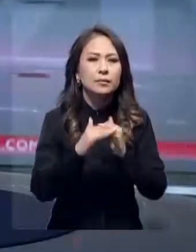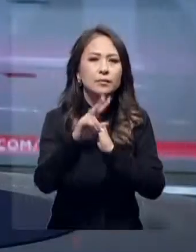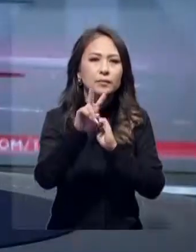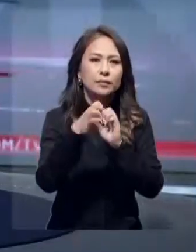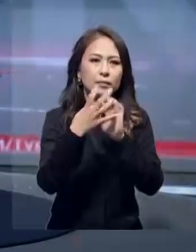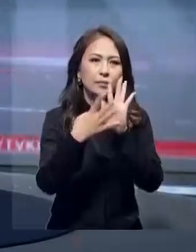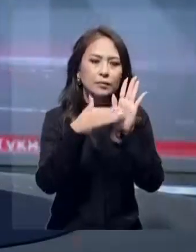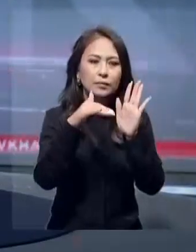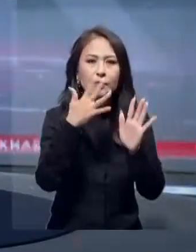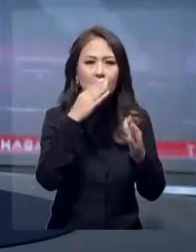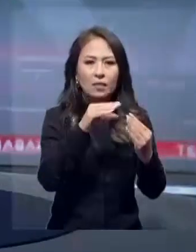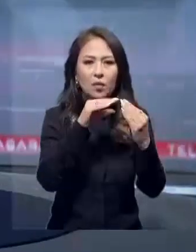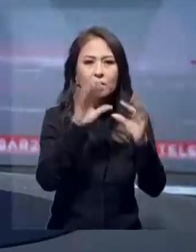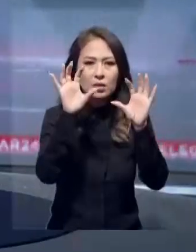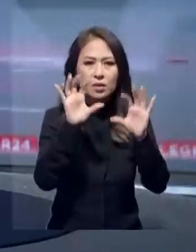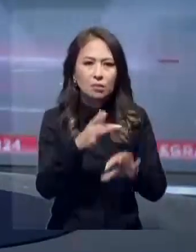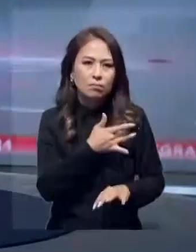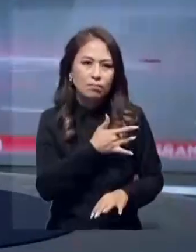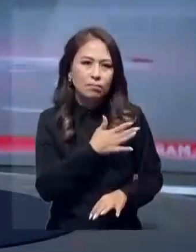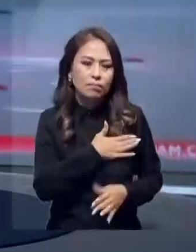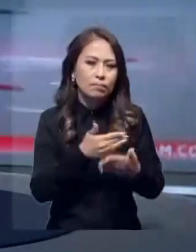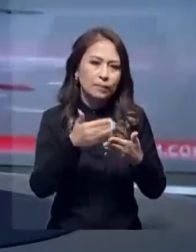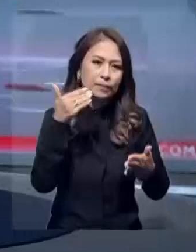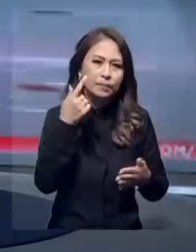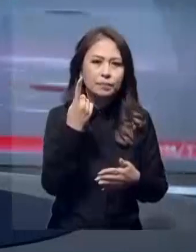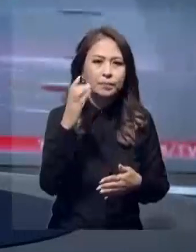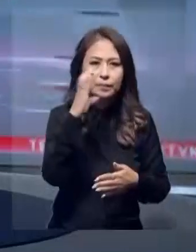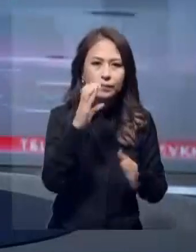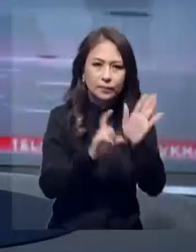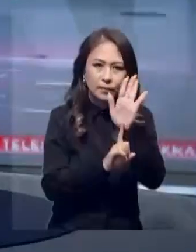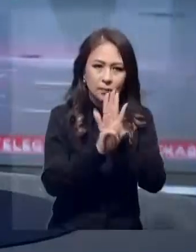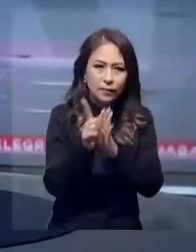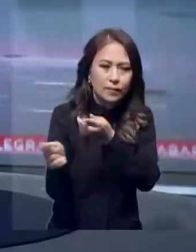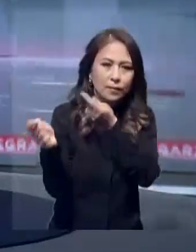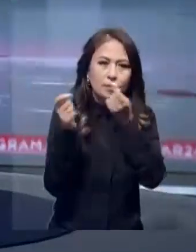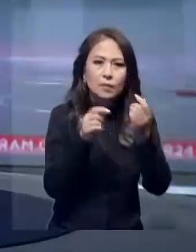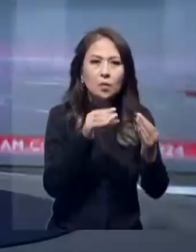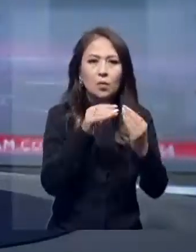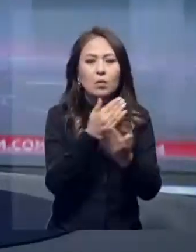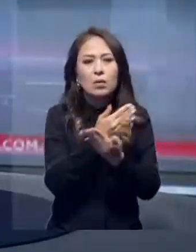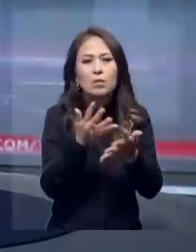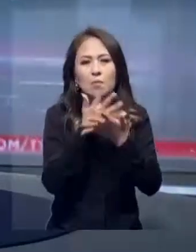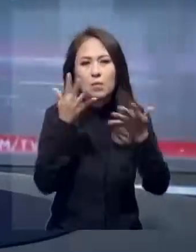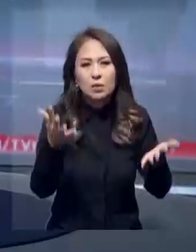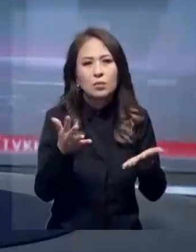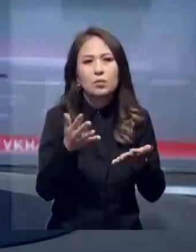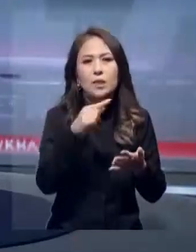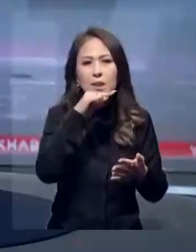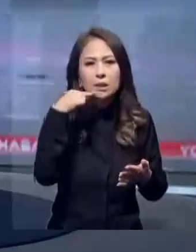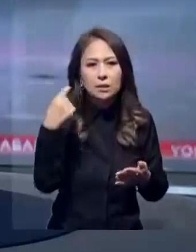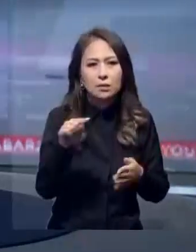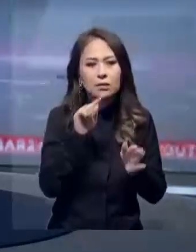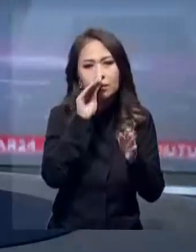Елде 219 мың шетелдік автокөлік заңдастырылды. Бұл былтырғы 1-ші қыркүйекке дейін әкелінген көліктер. Олардың басым